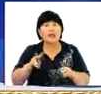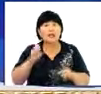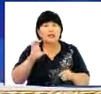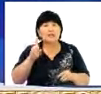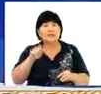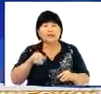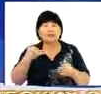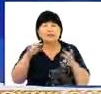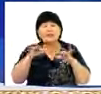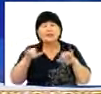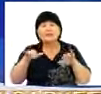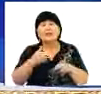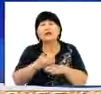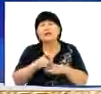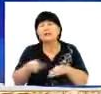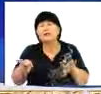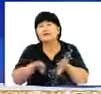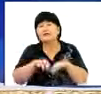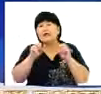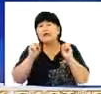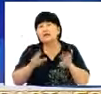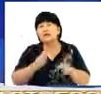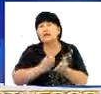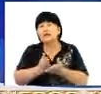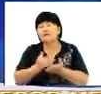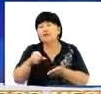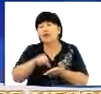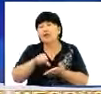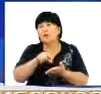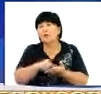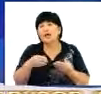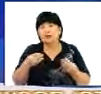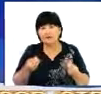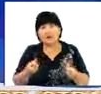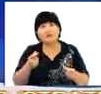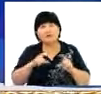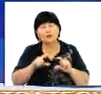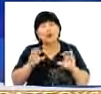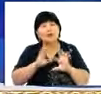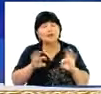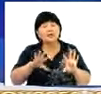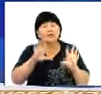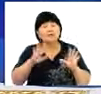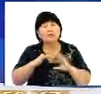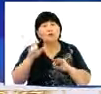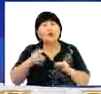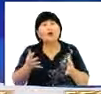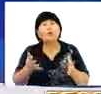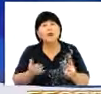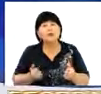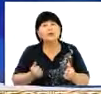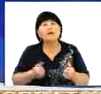положение дел в этом секторе. Совместно со специалистами сферы и представителями финансовых институтов разъясняют сельчанам условия